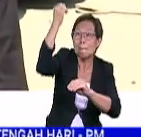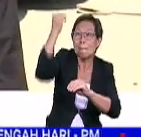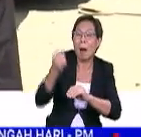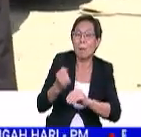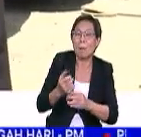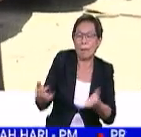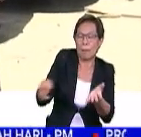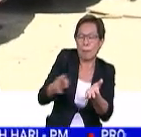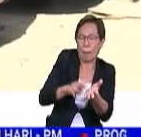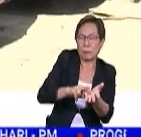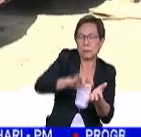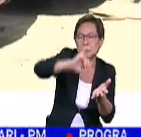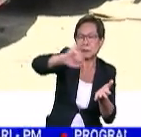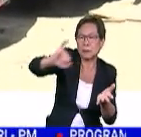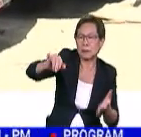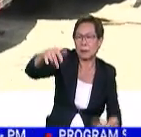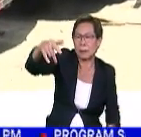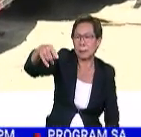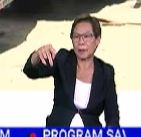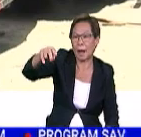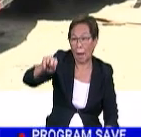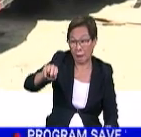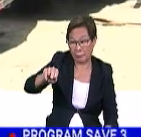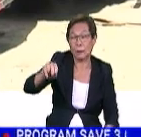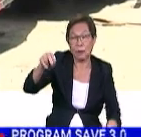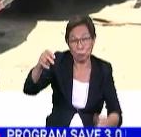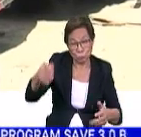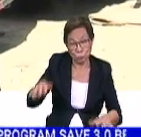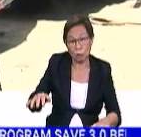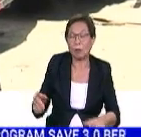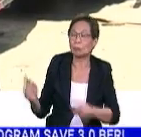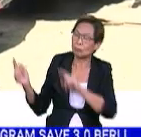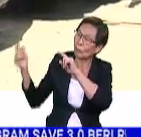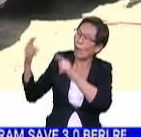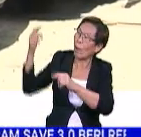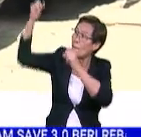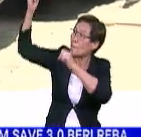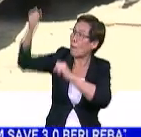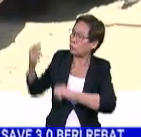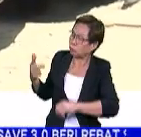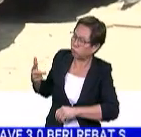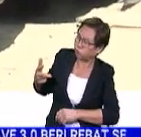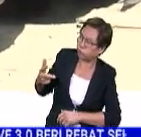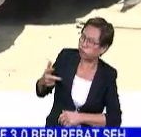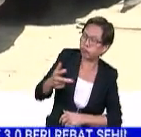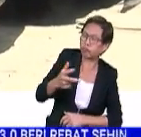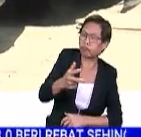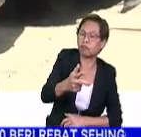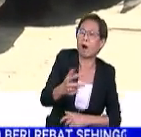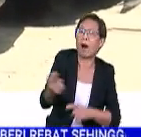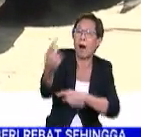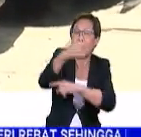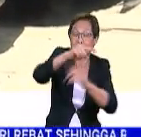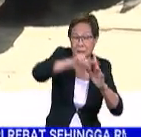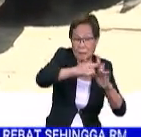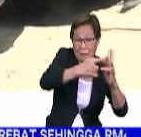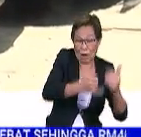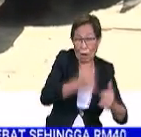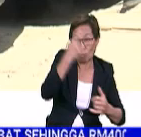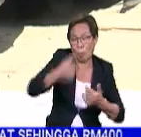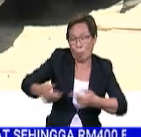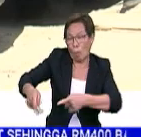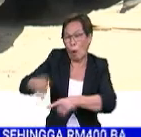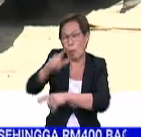bergerak pendaftaran Jabatan Pendaftaran Negara yang datang ke sini bermula hari ini yang memberi peluang kepada penduduk yang